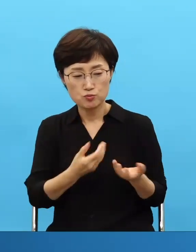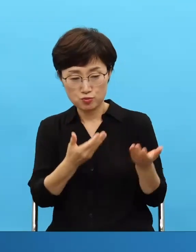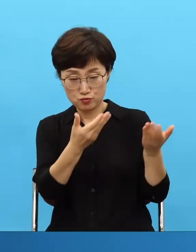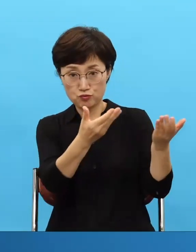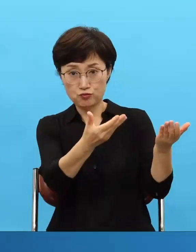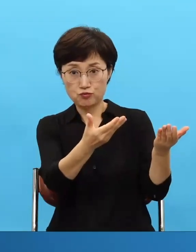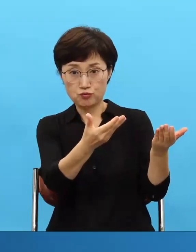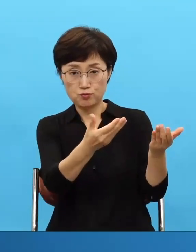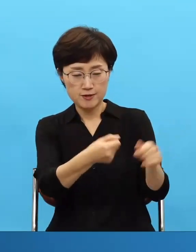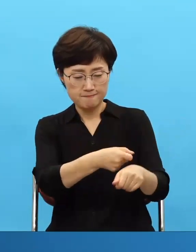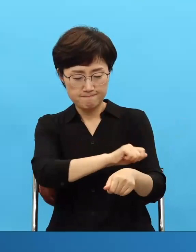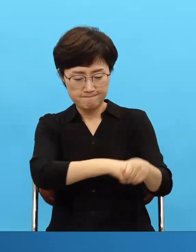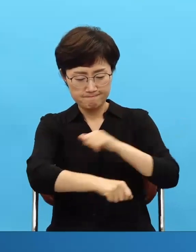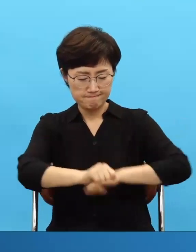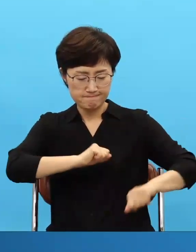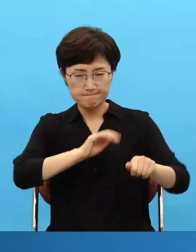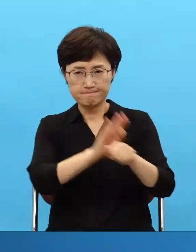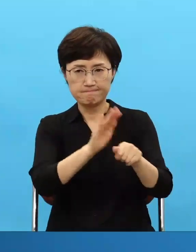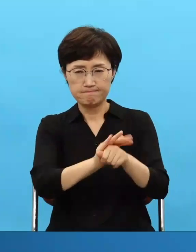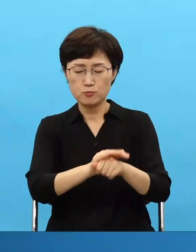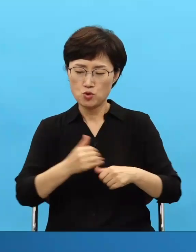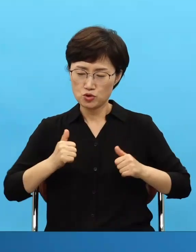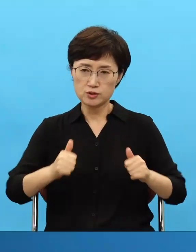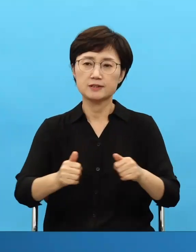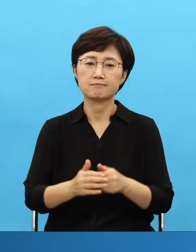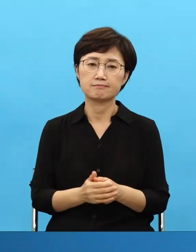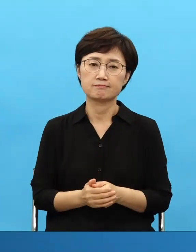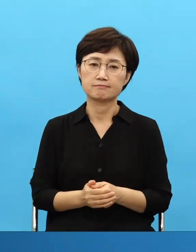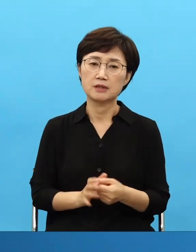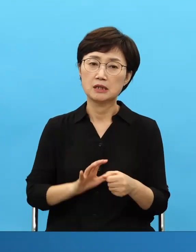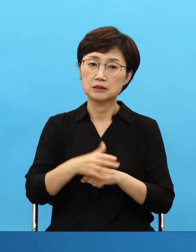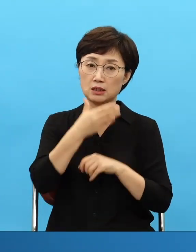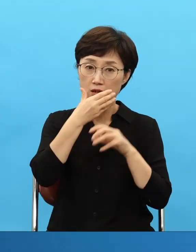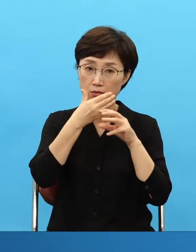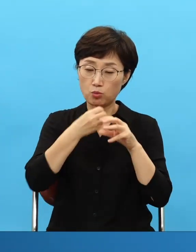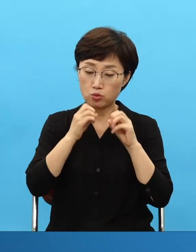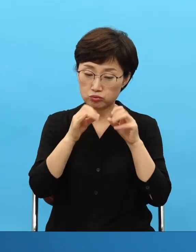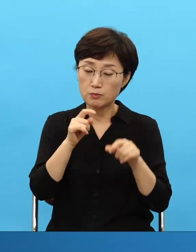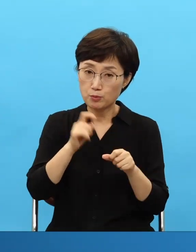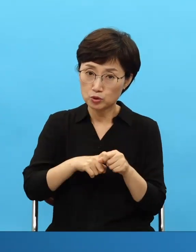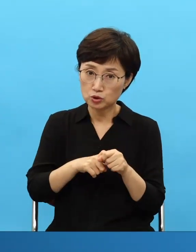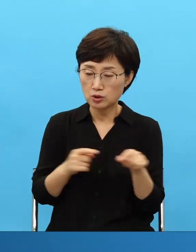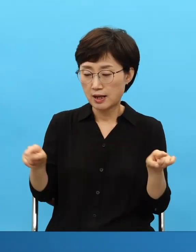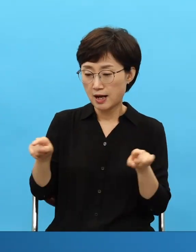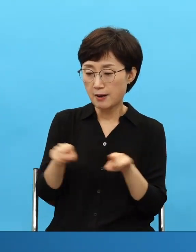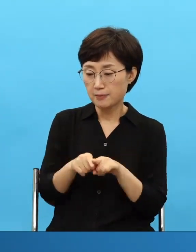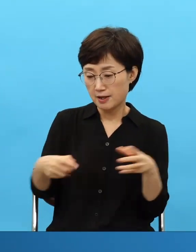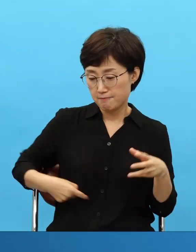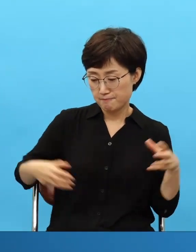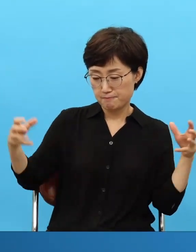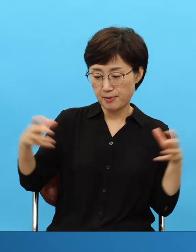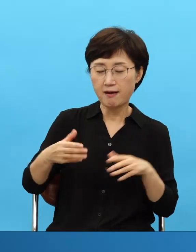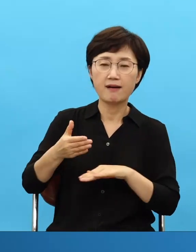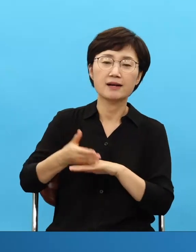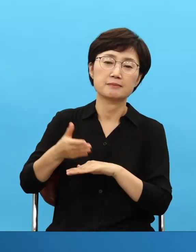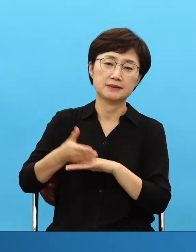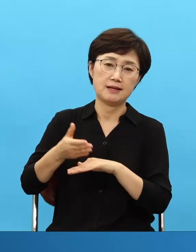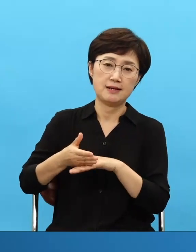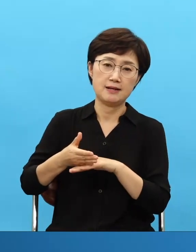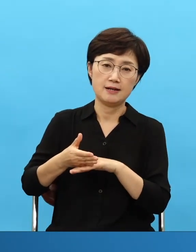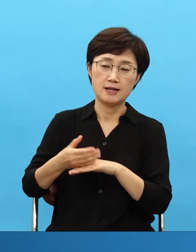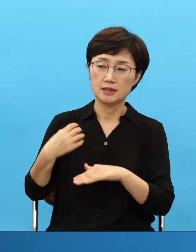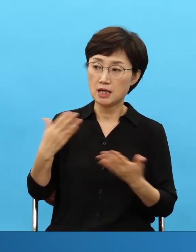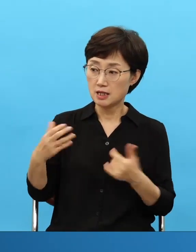생각하며 두 팔을 걷고 나섰습니다. 세계복음화를 두고 당연히 함께할 수 있음에 감사함으로 필연적으로 각자 맡은